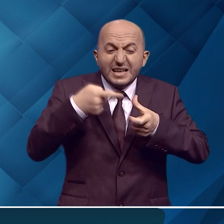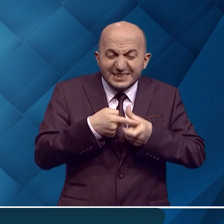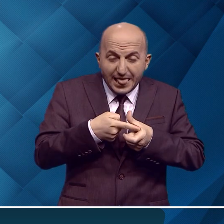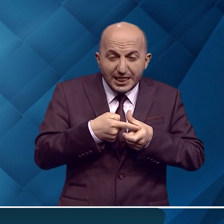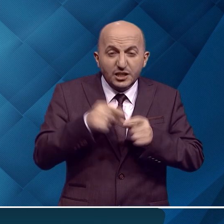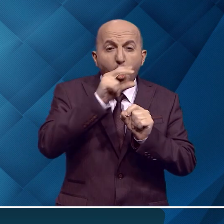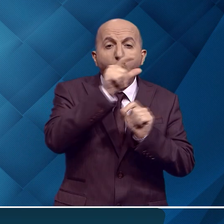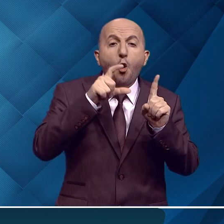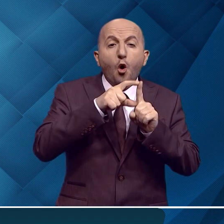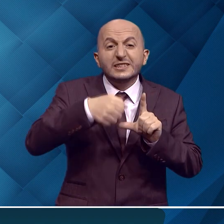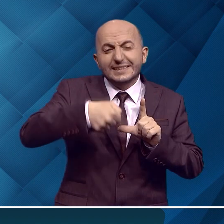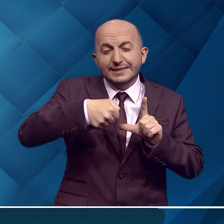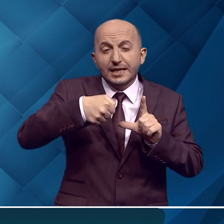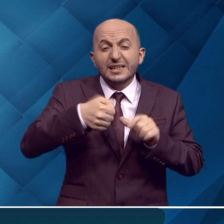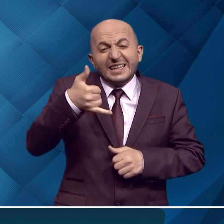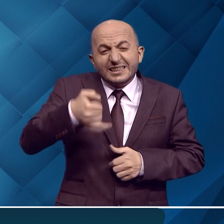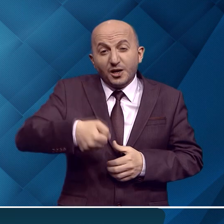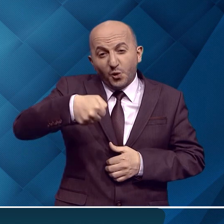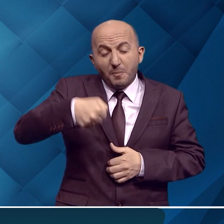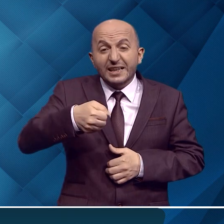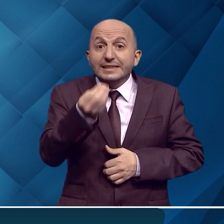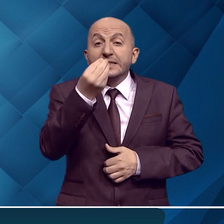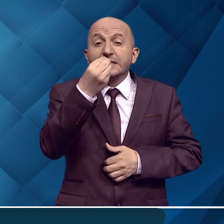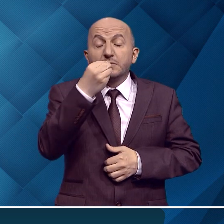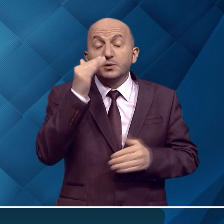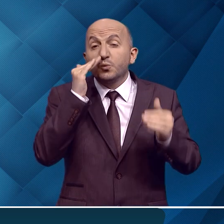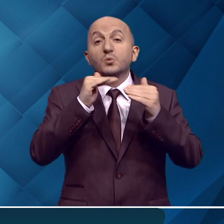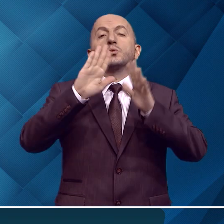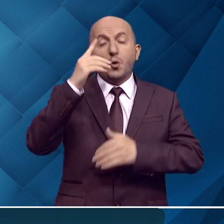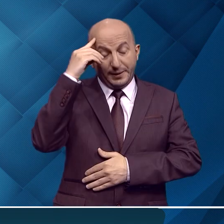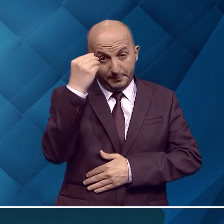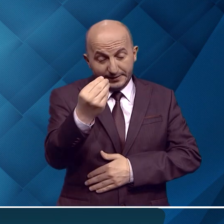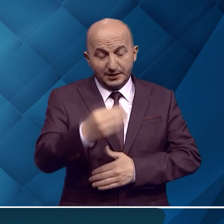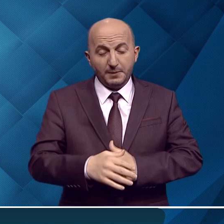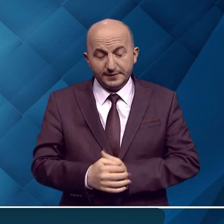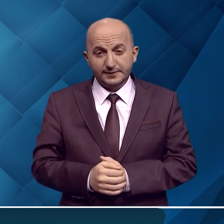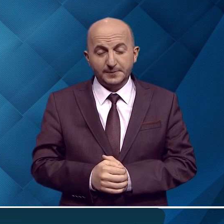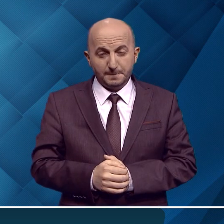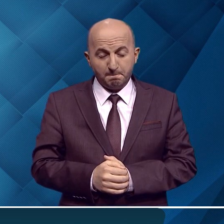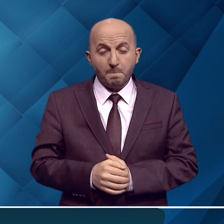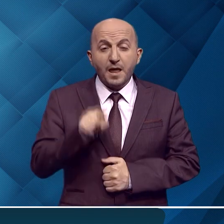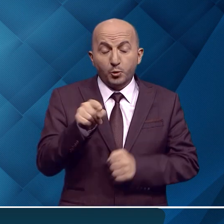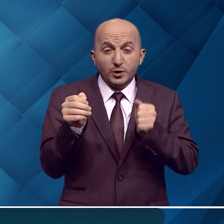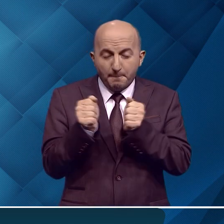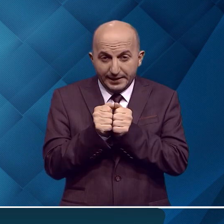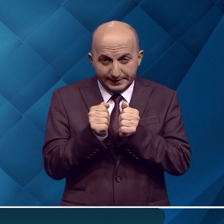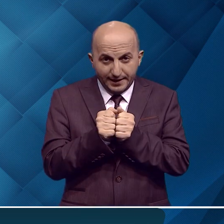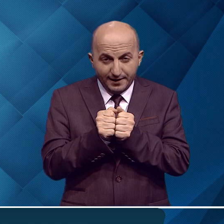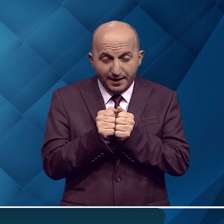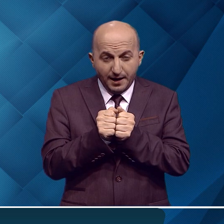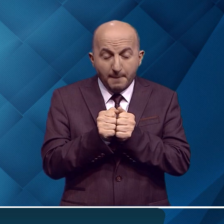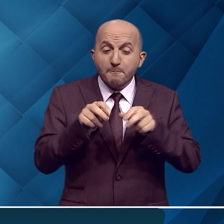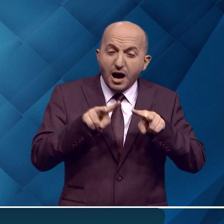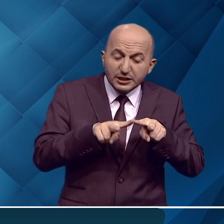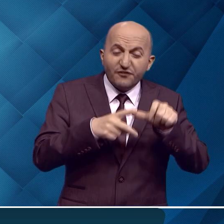bezelerinin, öd keselerinin, mesanelerinin yenilmesini uygun görmediği bildirilmektedir. Bununla birlikte